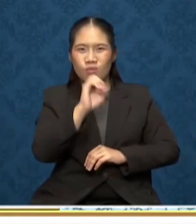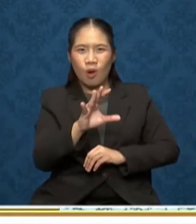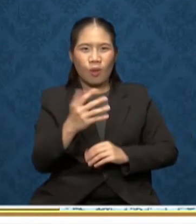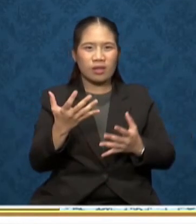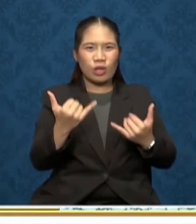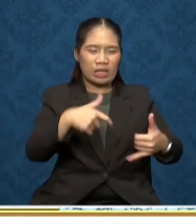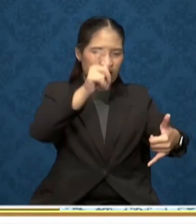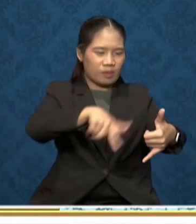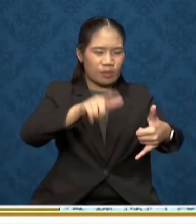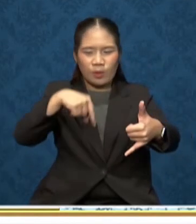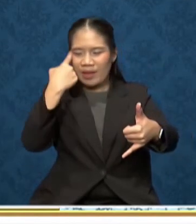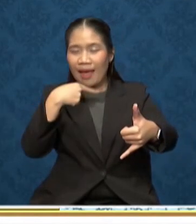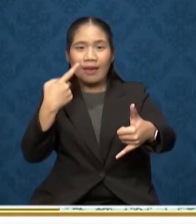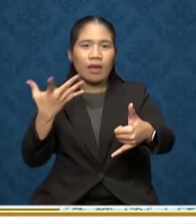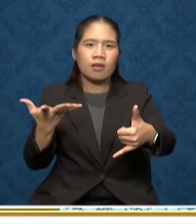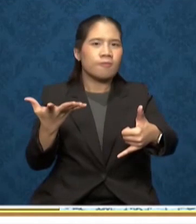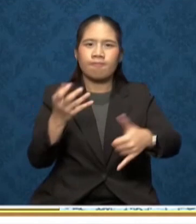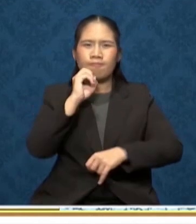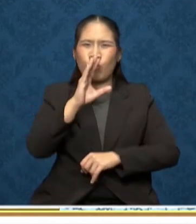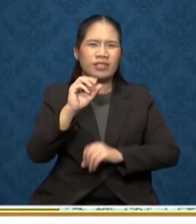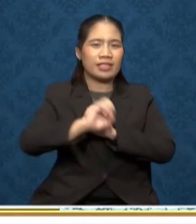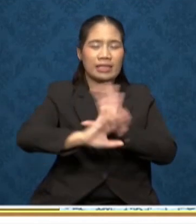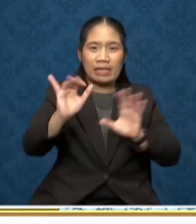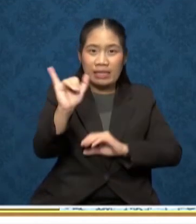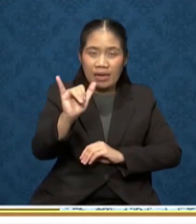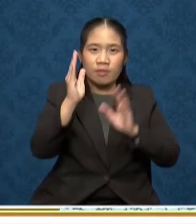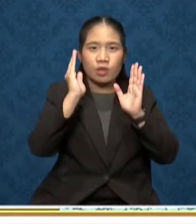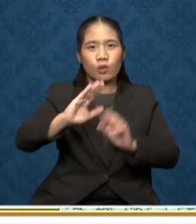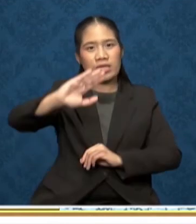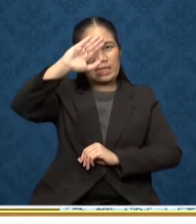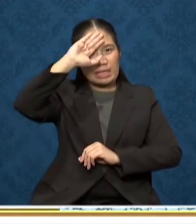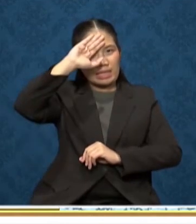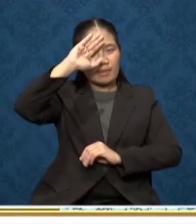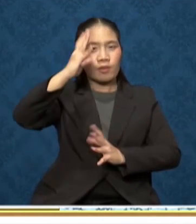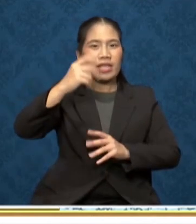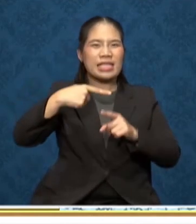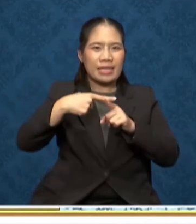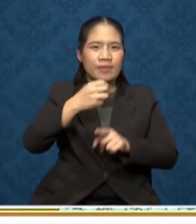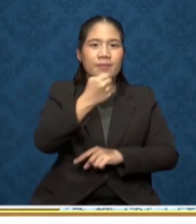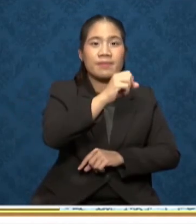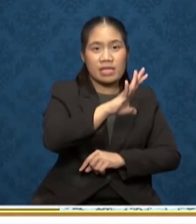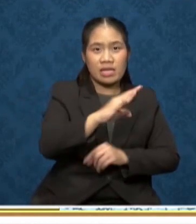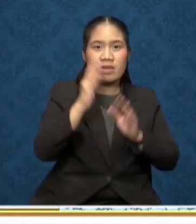้และมผู้บตเจ็ 14 คนผู้ถกรัภาตัว 16 คน